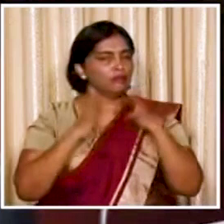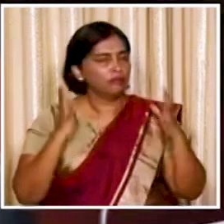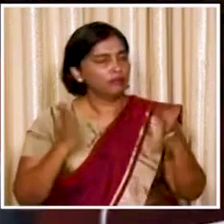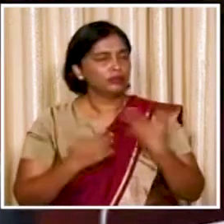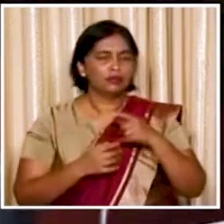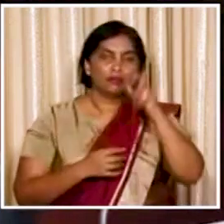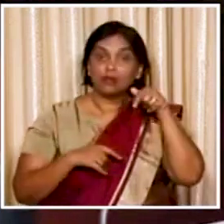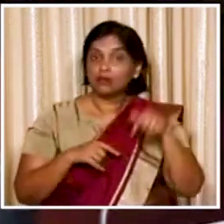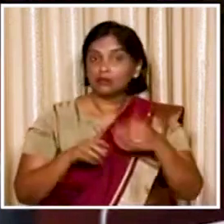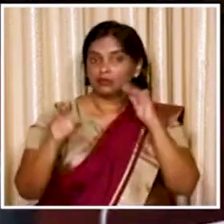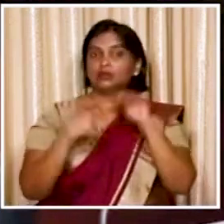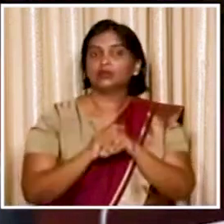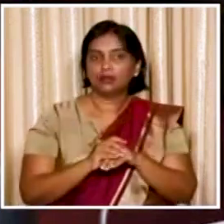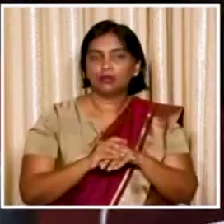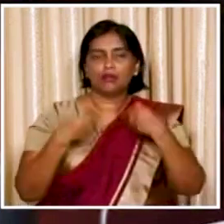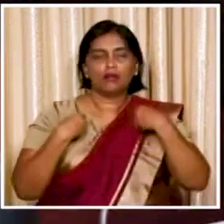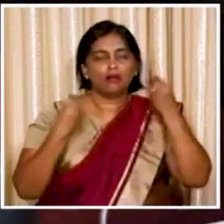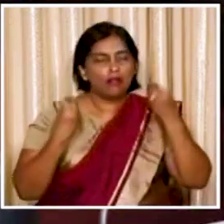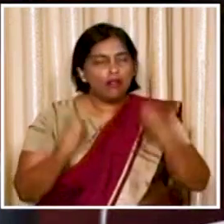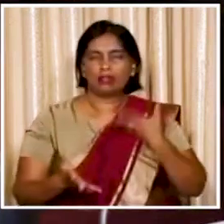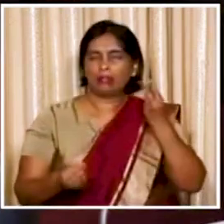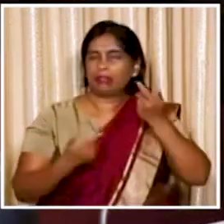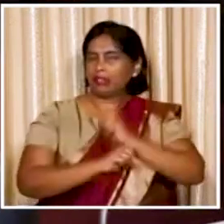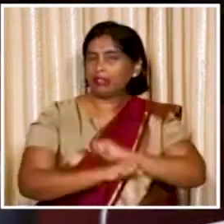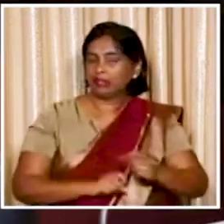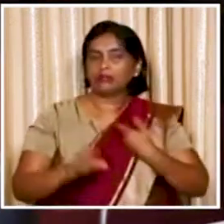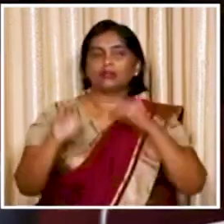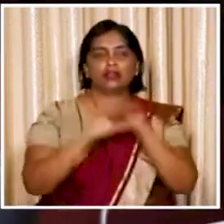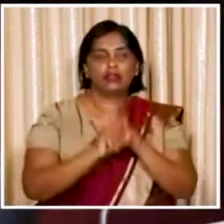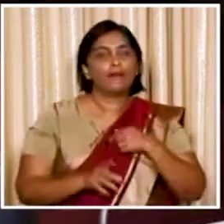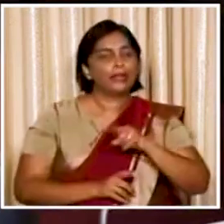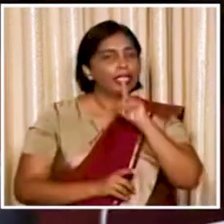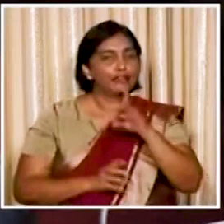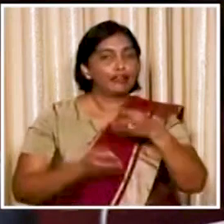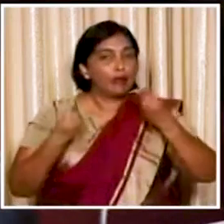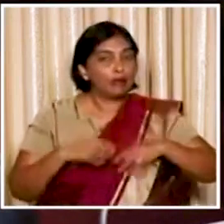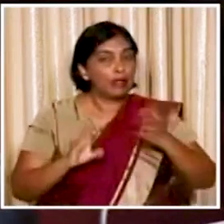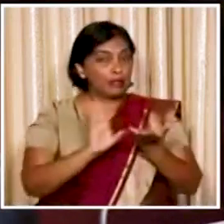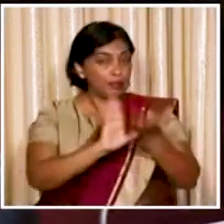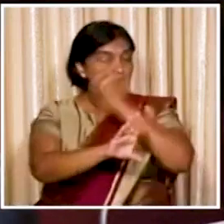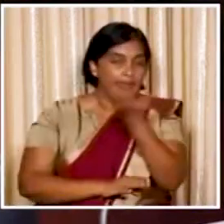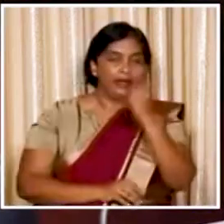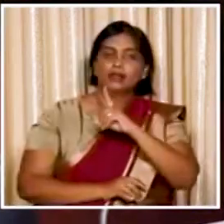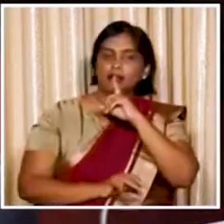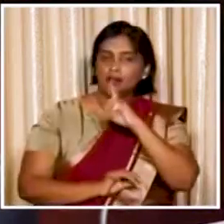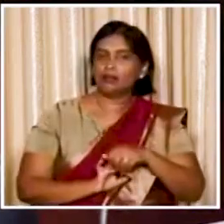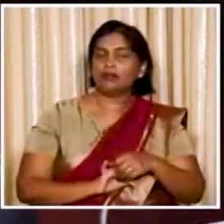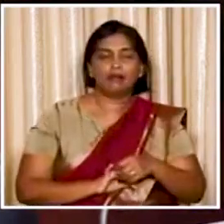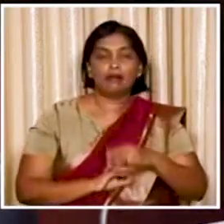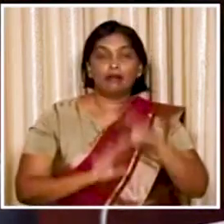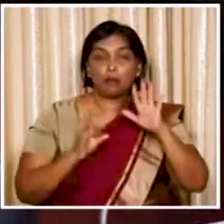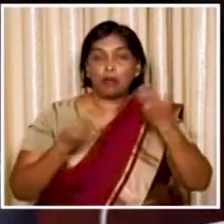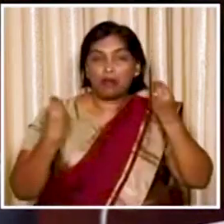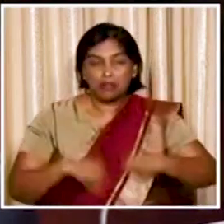බැලුවත් මේ පාර ගියේ බංකොලොත් උනාට පස්සේ. අපි දිගින් දෙකටම කිව්වේ බංකොලොත් වෙන්න ඉස්සලා යන්න කියලා. නමුත් බංකොලොත්